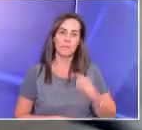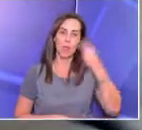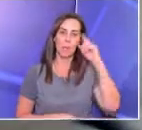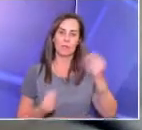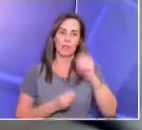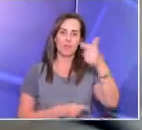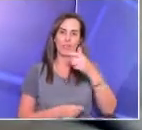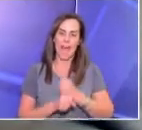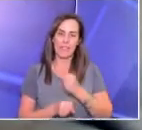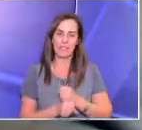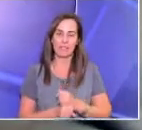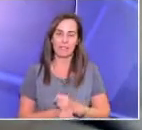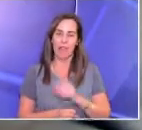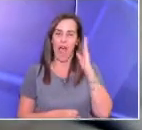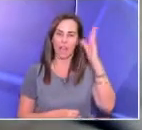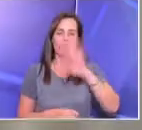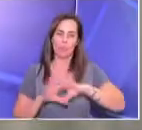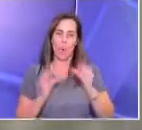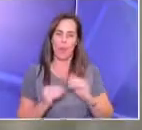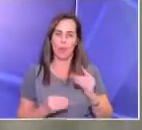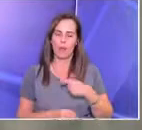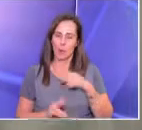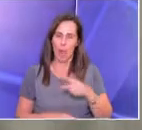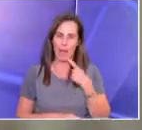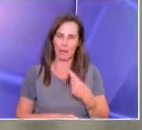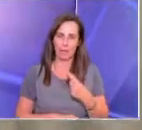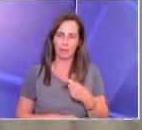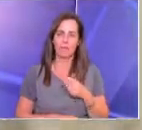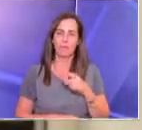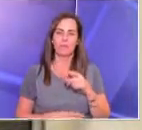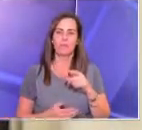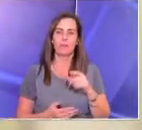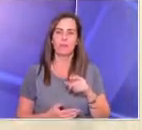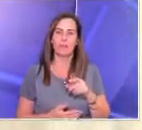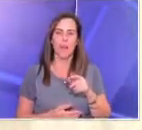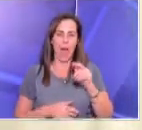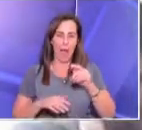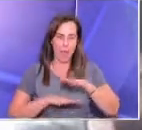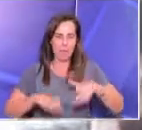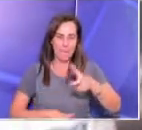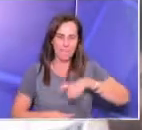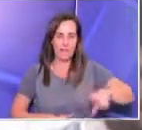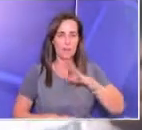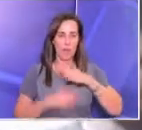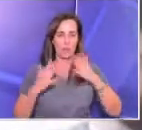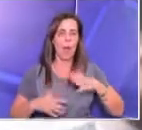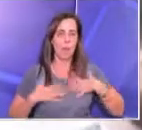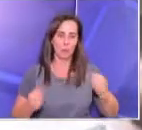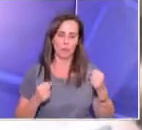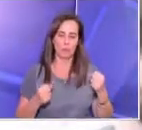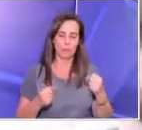יודעת מה הדבר הראשון שהיא עושה, כי החזון שלו באמת כולל. אני כן יכולה להגיד לך, אני, שהמפרץ זאת בעיה מרכזית, כי הבריאות זה חשוב, אבל